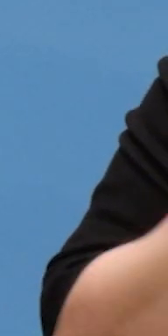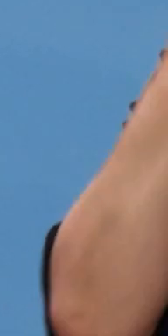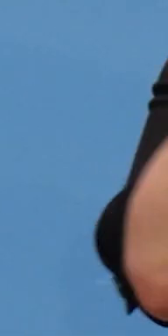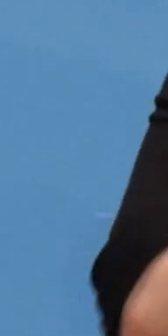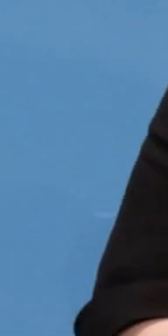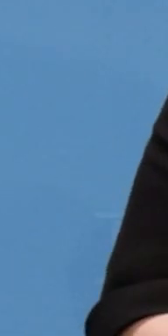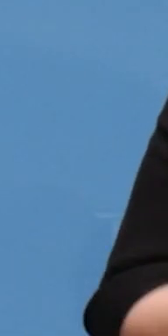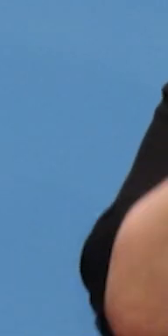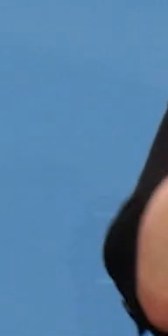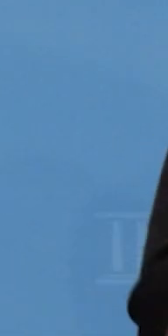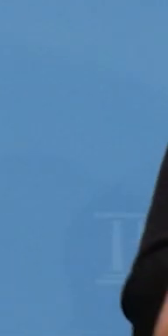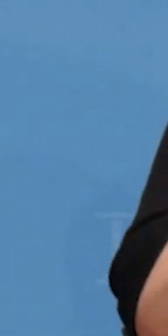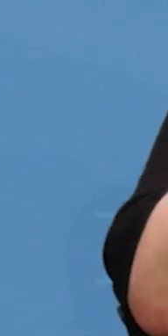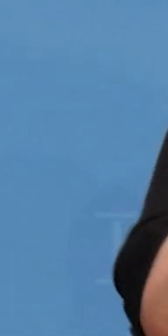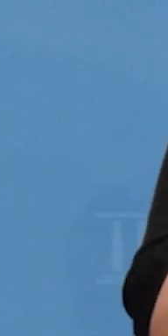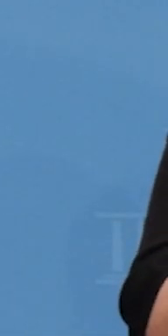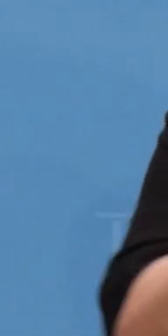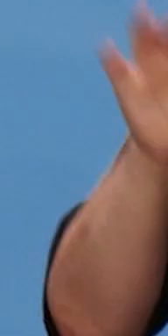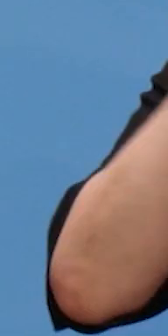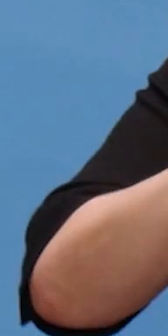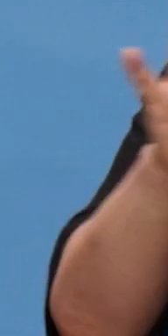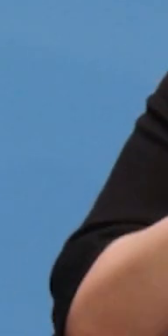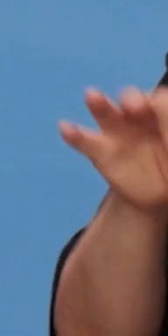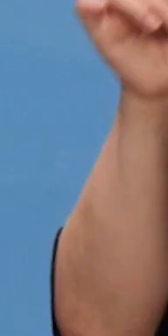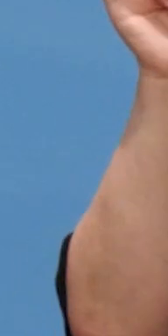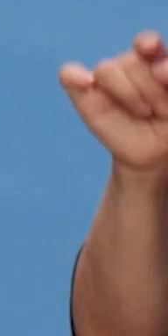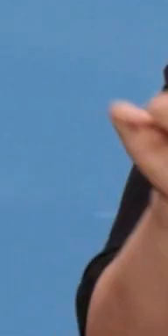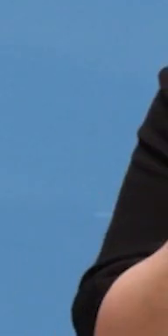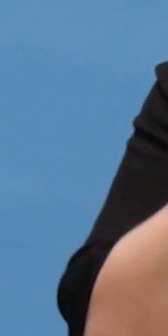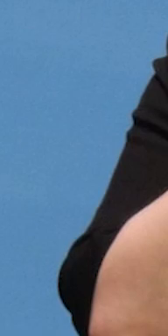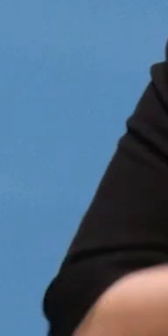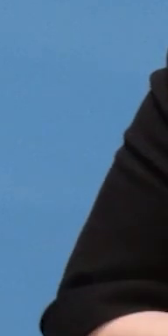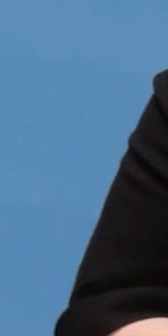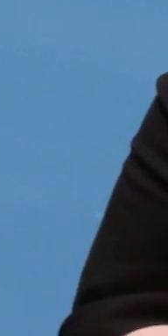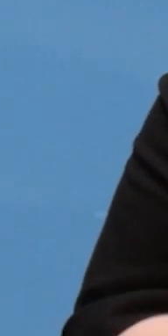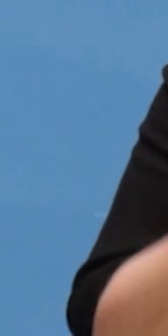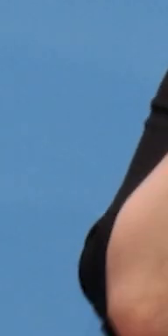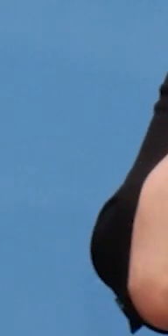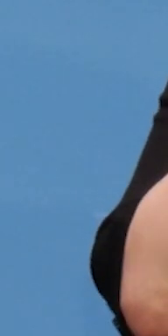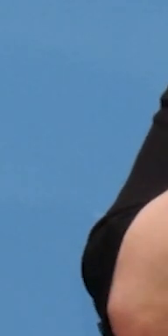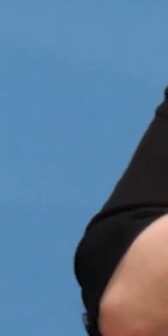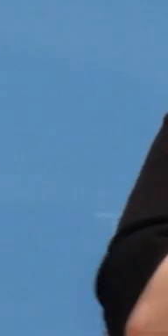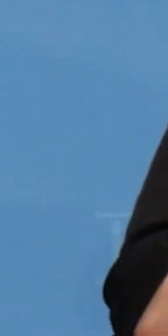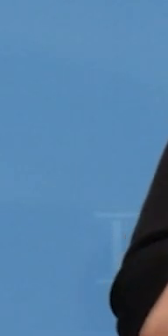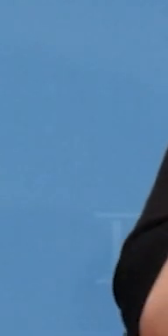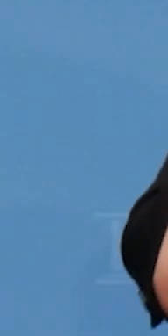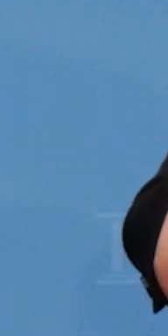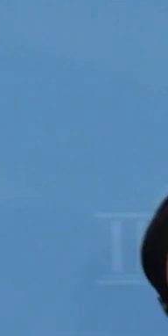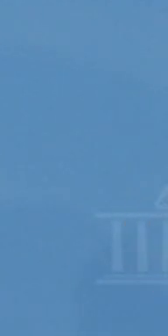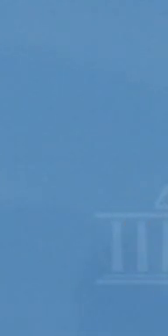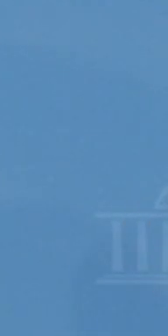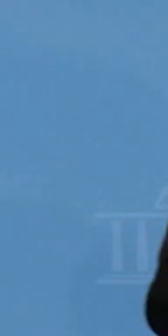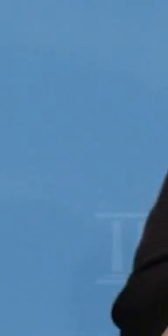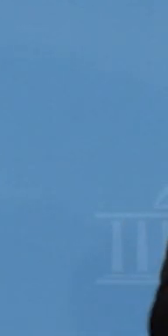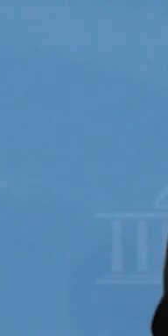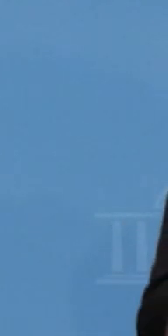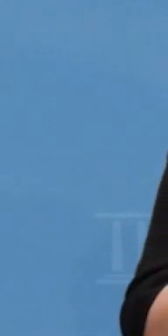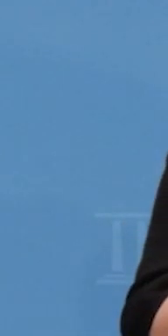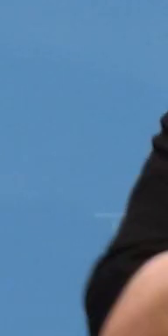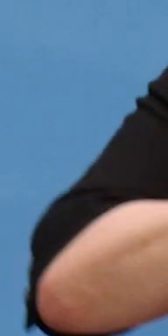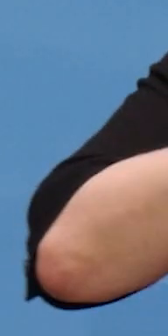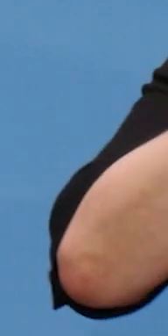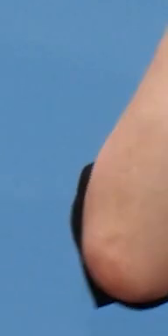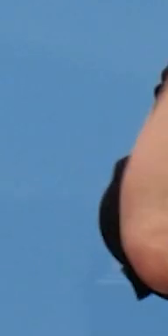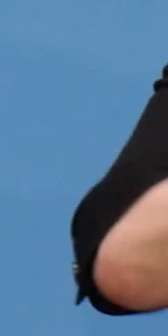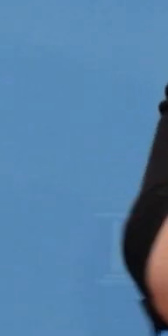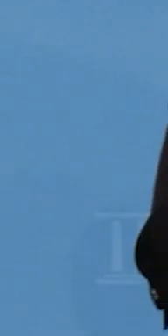실험 대상으로 사용하라 지시했다는 김치환 국가공무원 인재개발원장